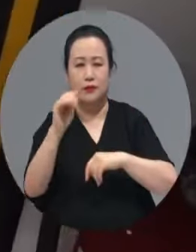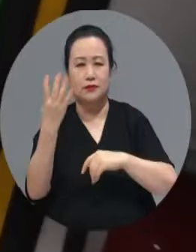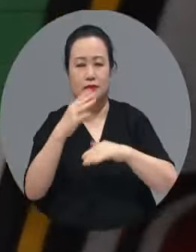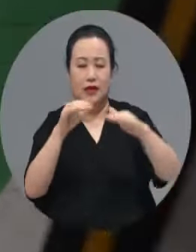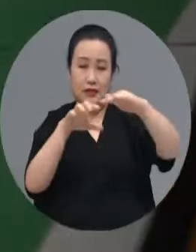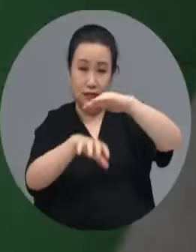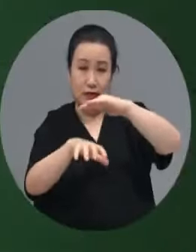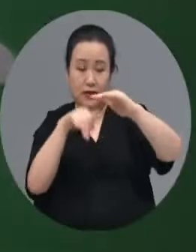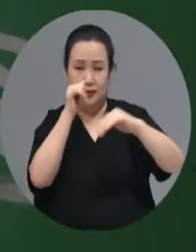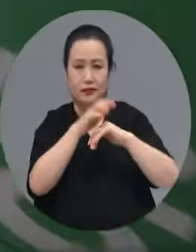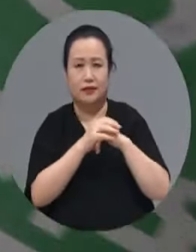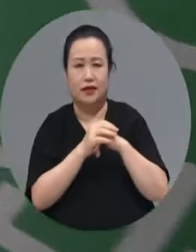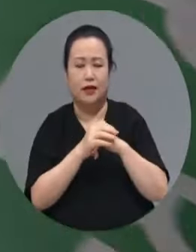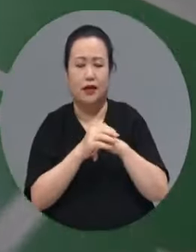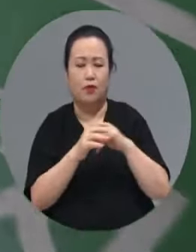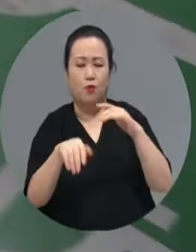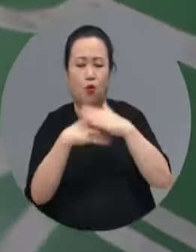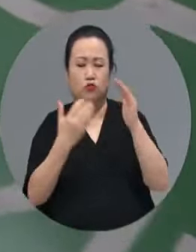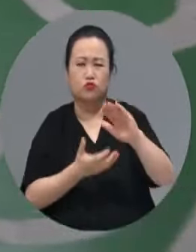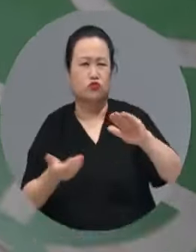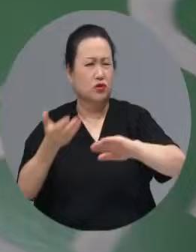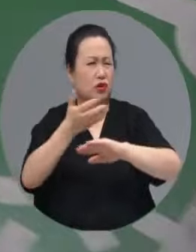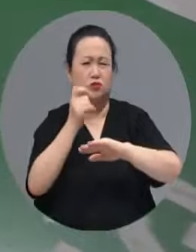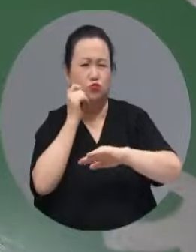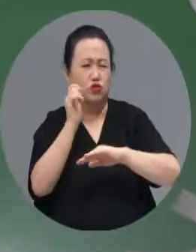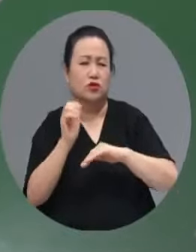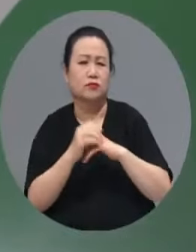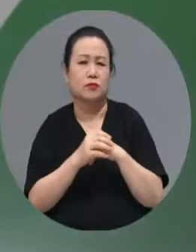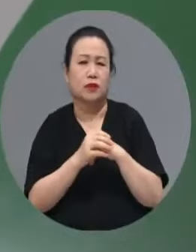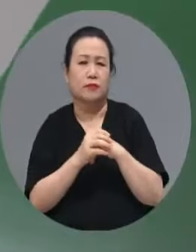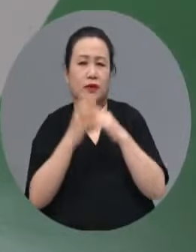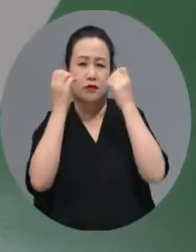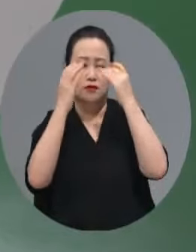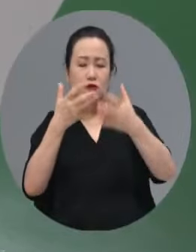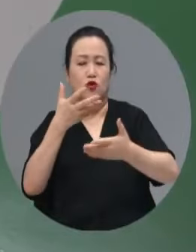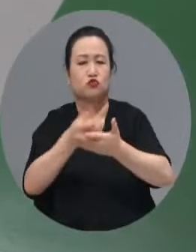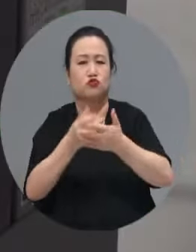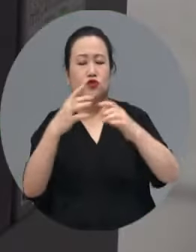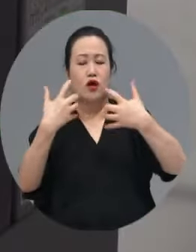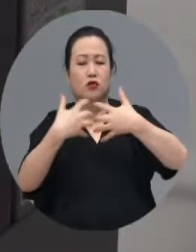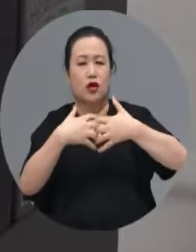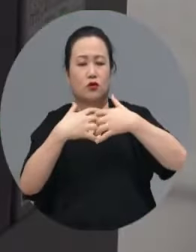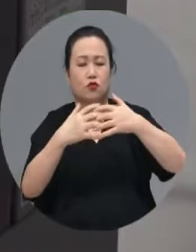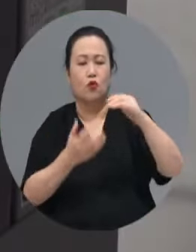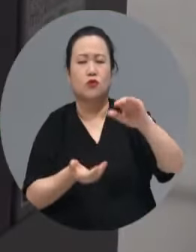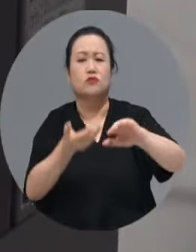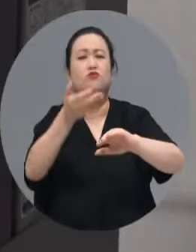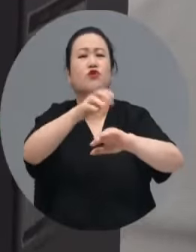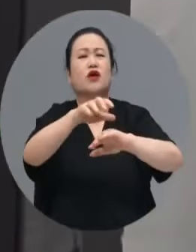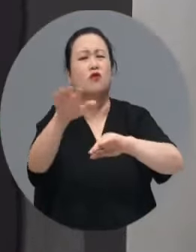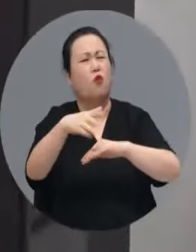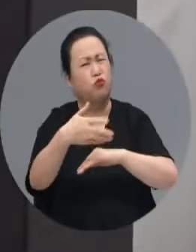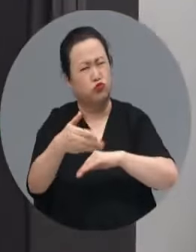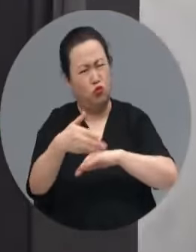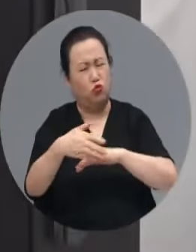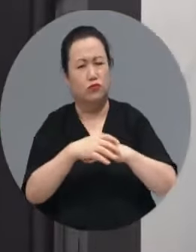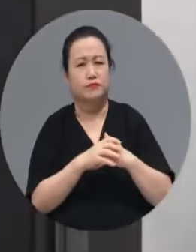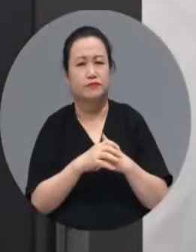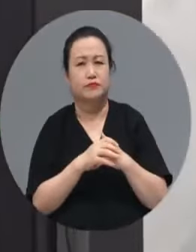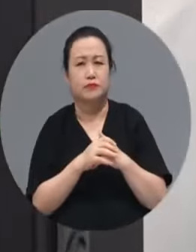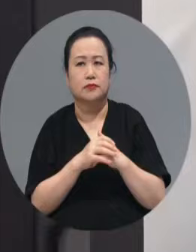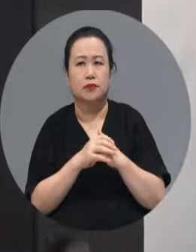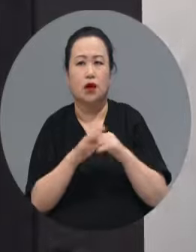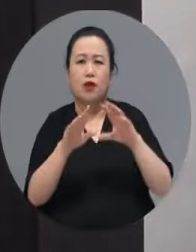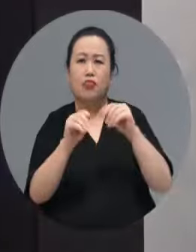지하에 설치돼 있는데 지상으로 모두 옮길 수가 없는 데다 신규 충전기 역시 지상 공간은 부족합니다.